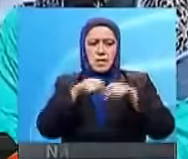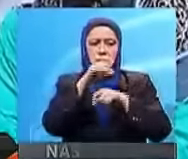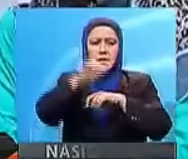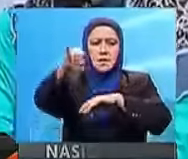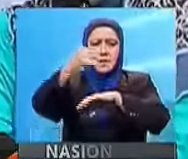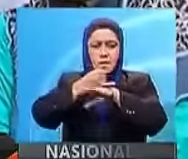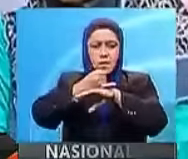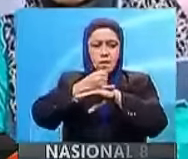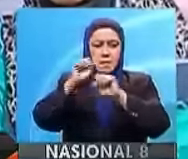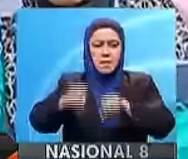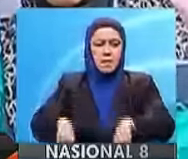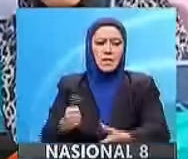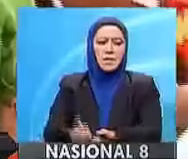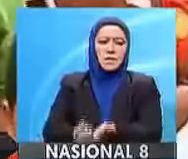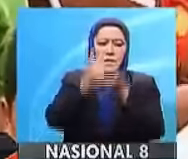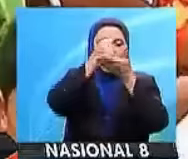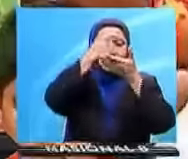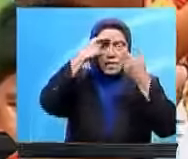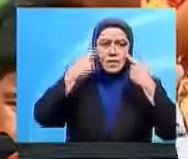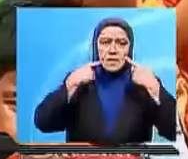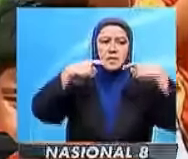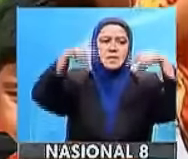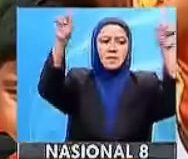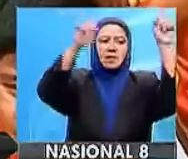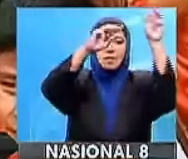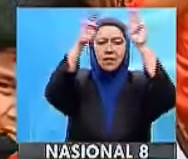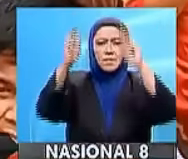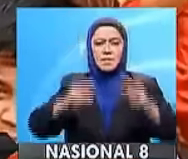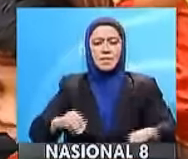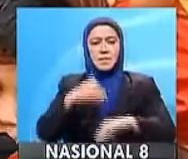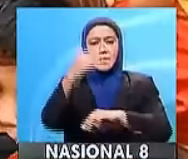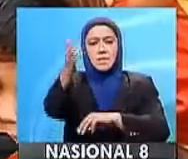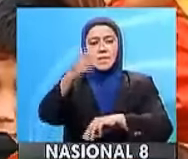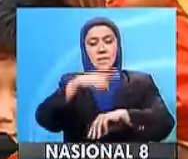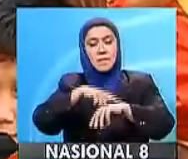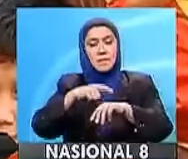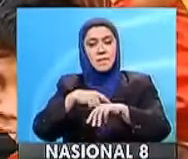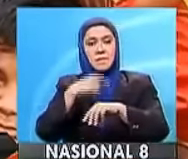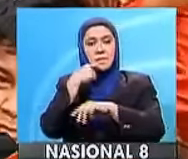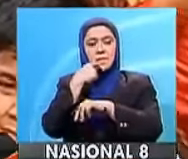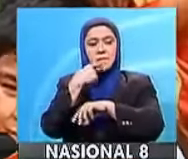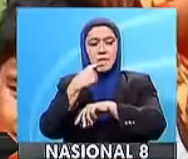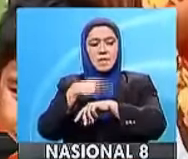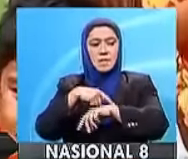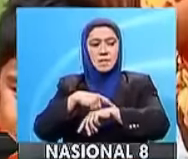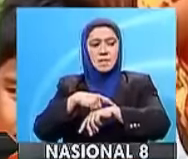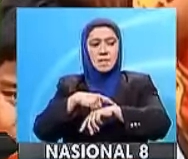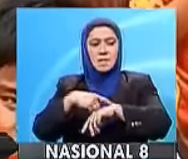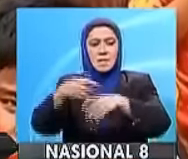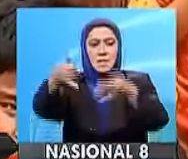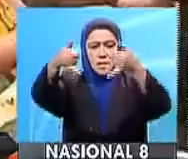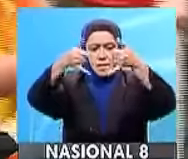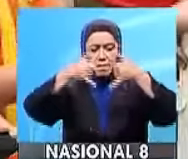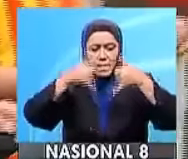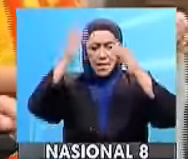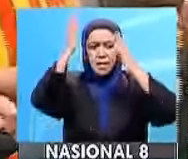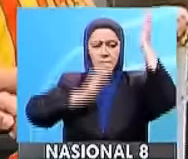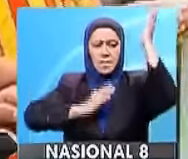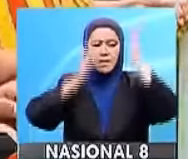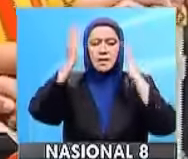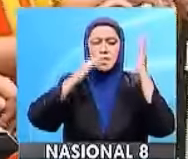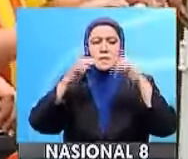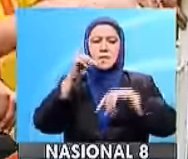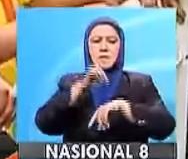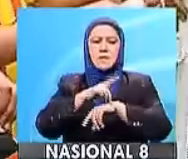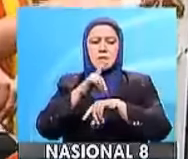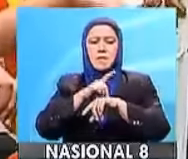mendapatkan kejayaan musim depan. Beliau berkata demikian pada sambutan Piala Malaysia ke-33 buat Selangor di Selayang. Ini